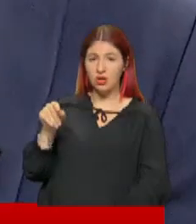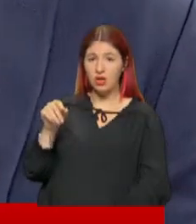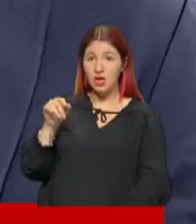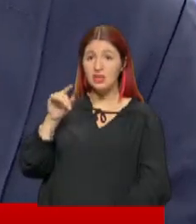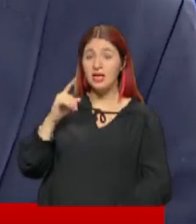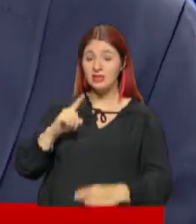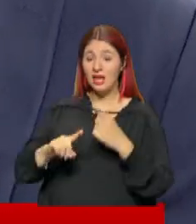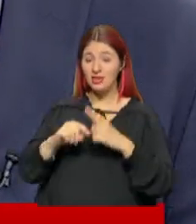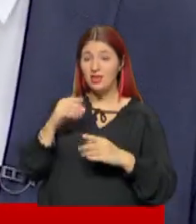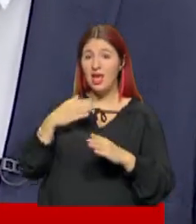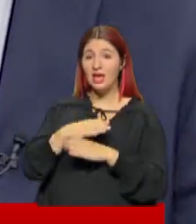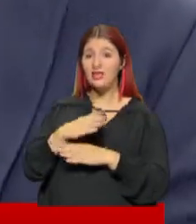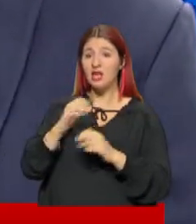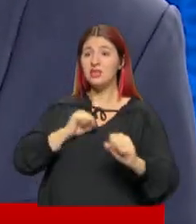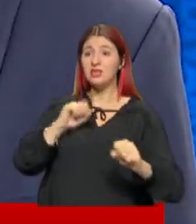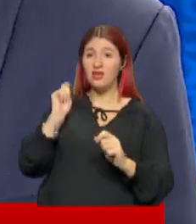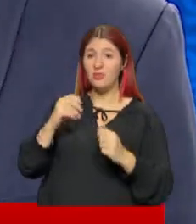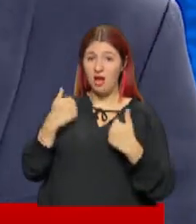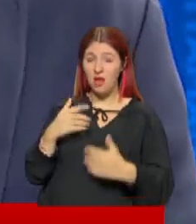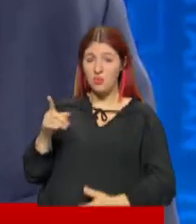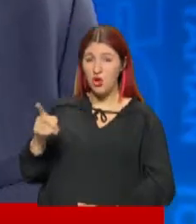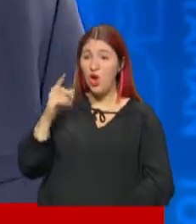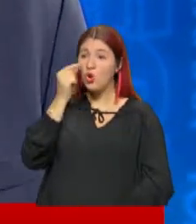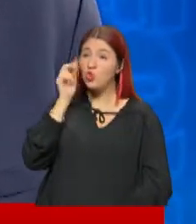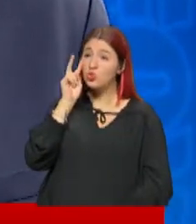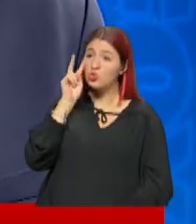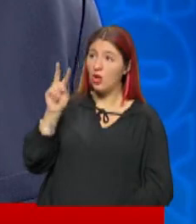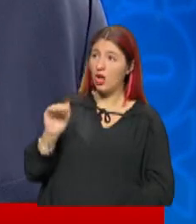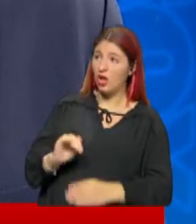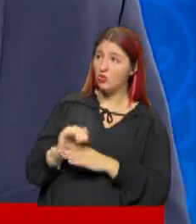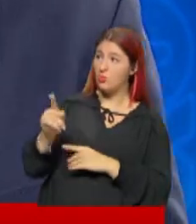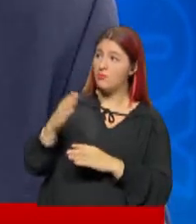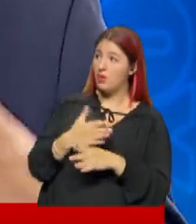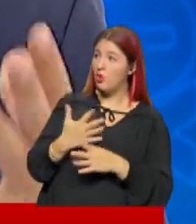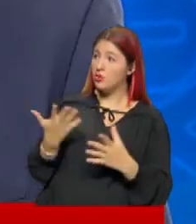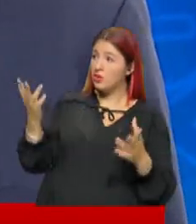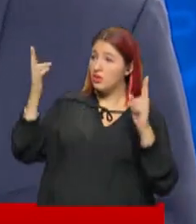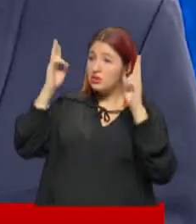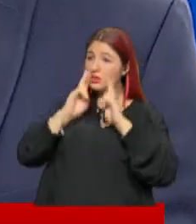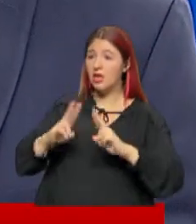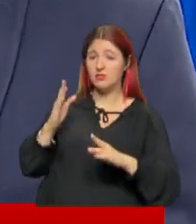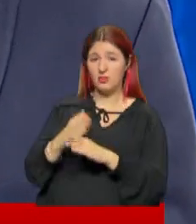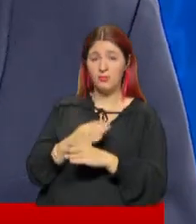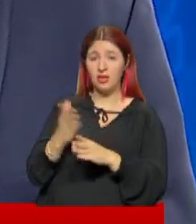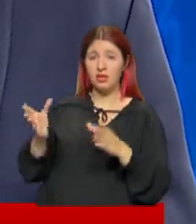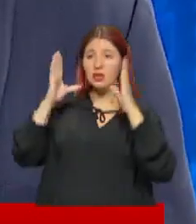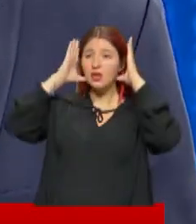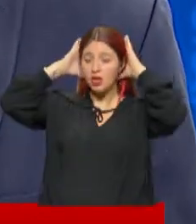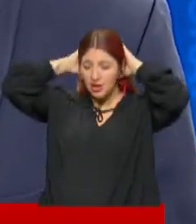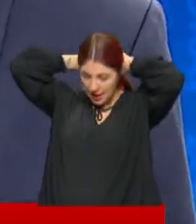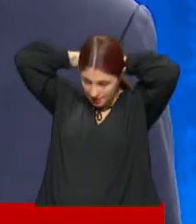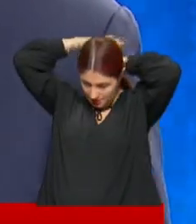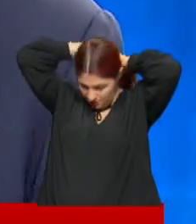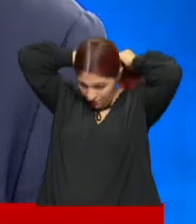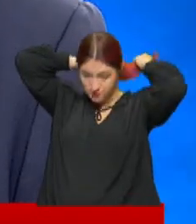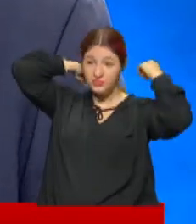Yani siyasette de esas hani isyan ettiğimiz durum bu. Gözlerimizin önünde yaşanıyor. Bu memleket o kadar zengin bir memleket ki. Ya 20